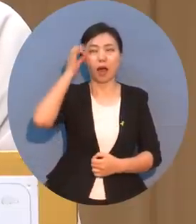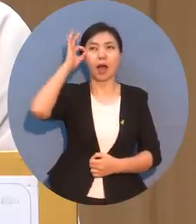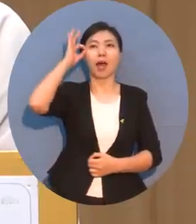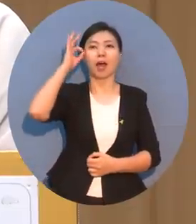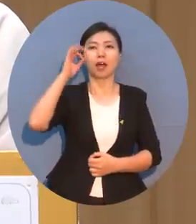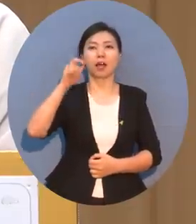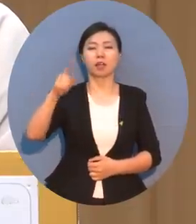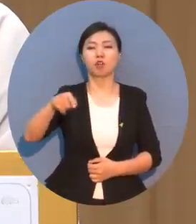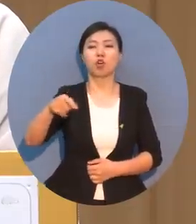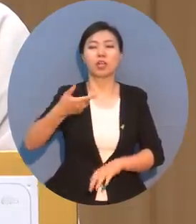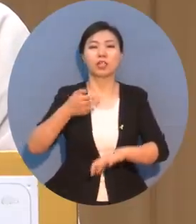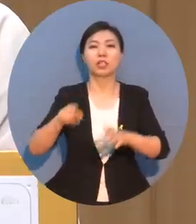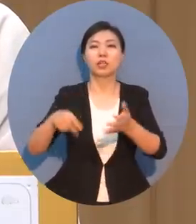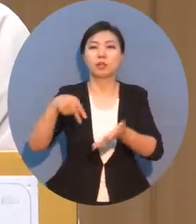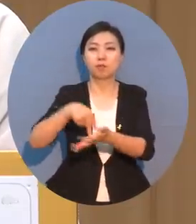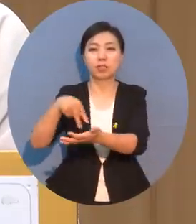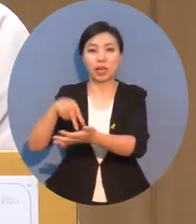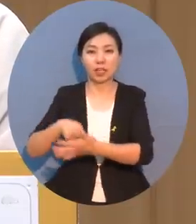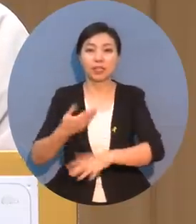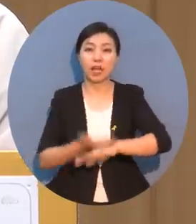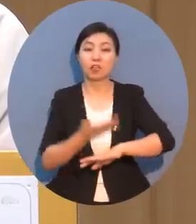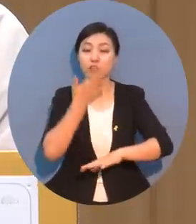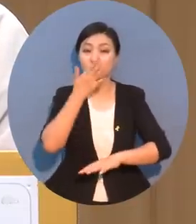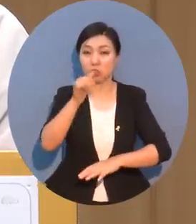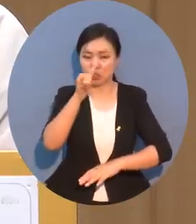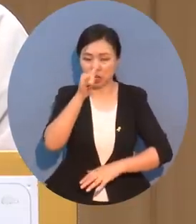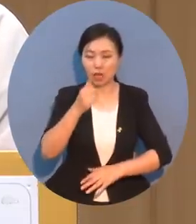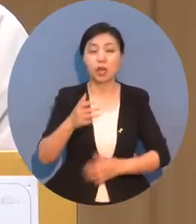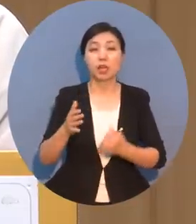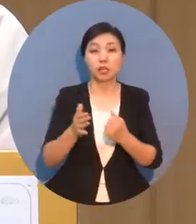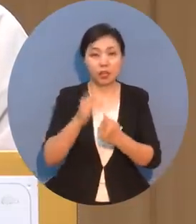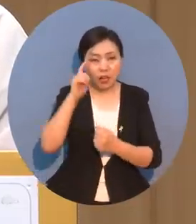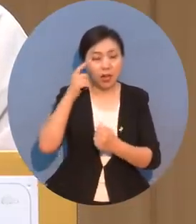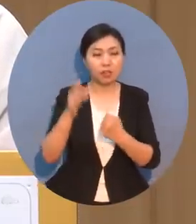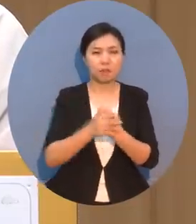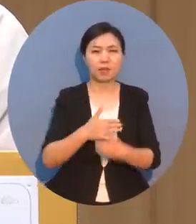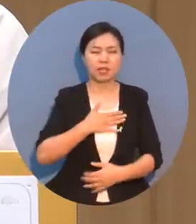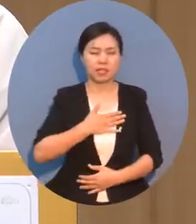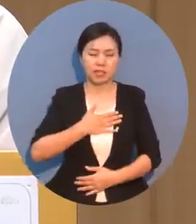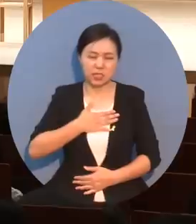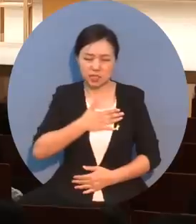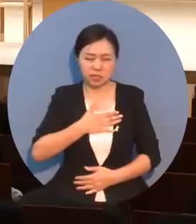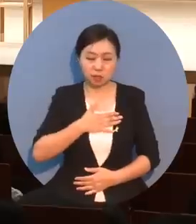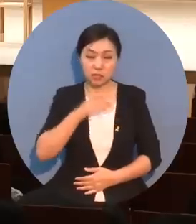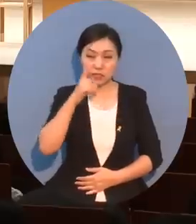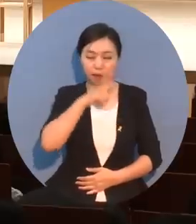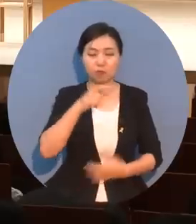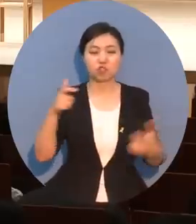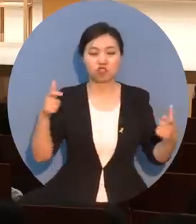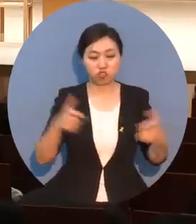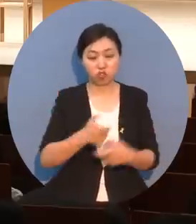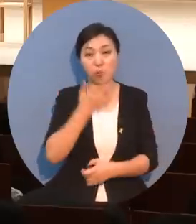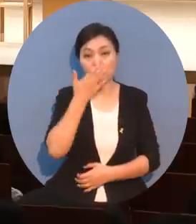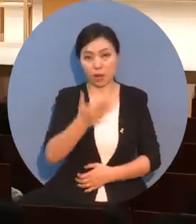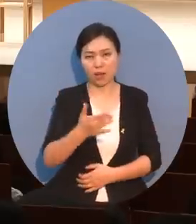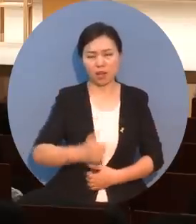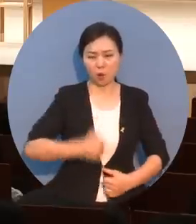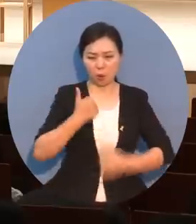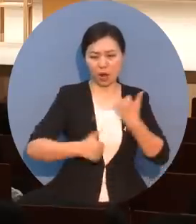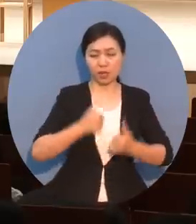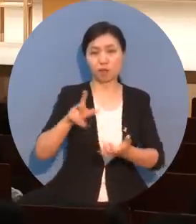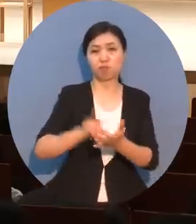다시 그것을 상대화시키면 이제 나쁜 기분이 금방 가라앉게 되지. 화낸다고 문제는 안